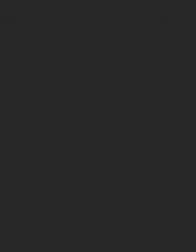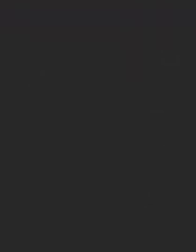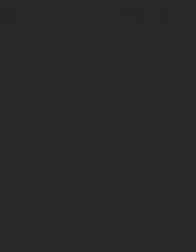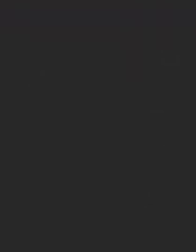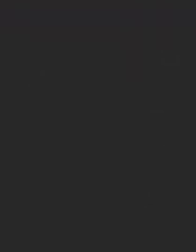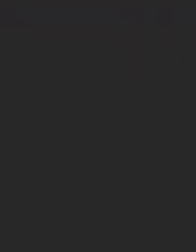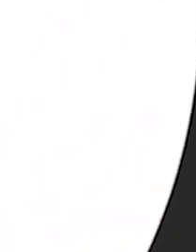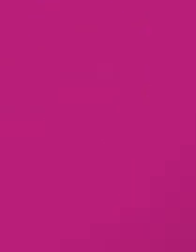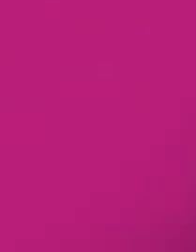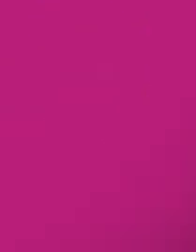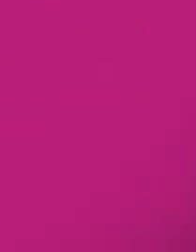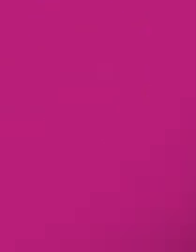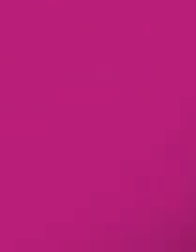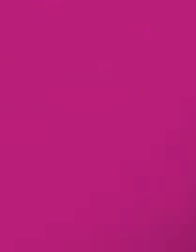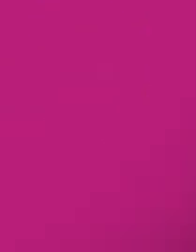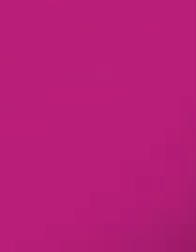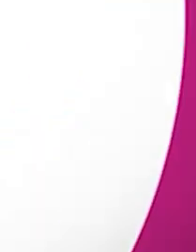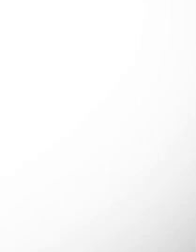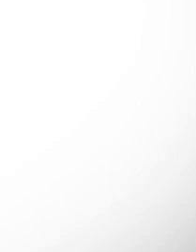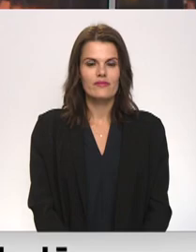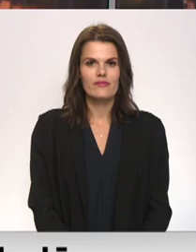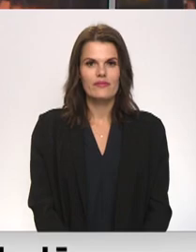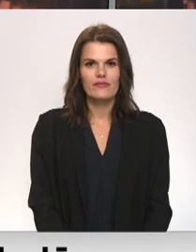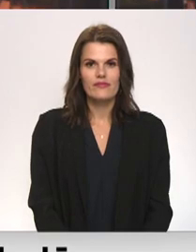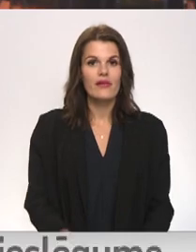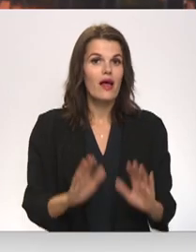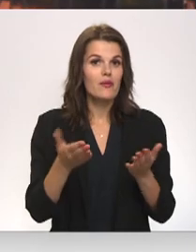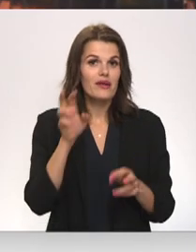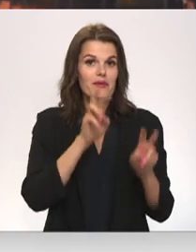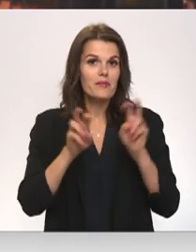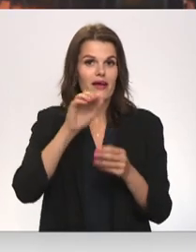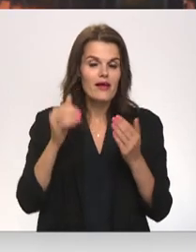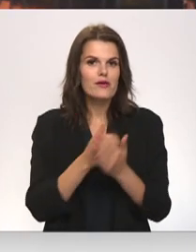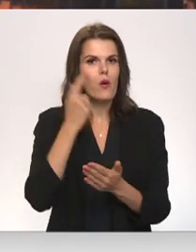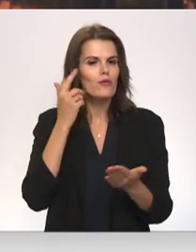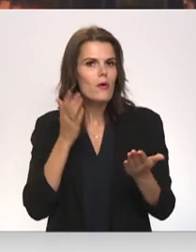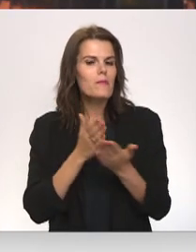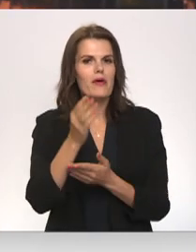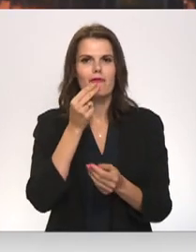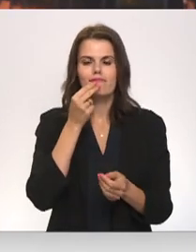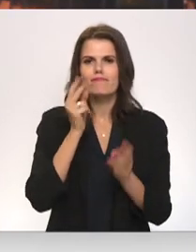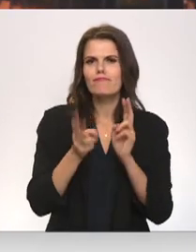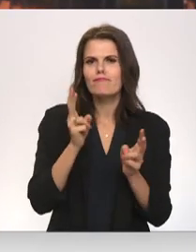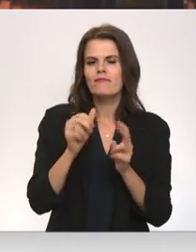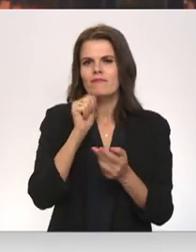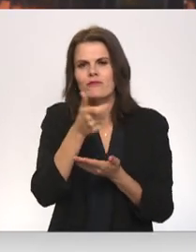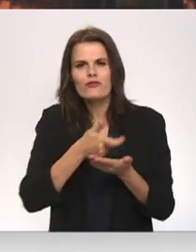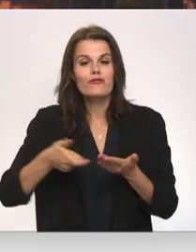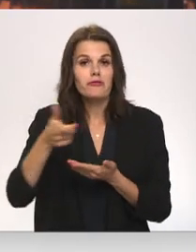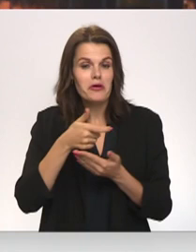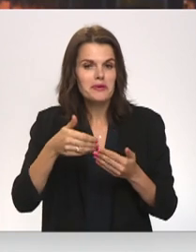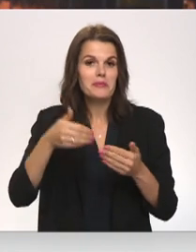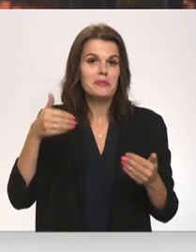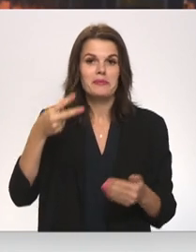Re, viss ēters ir te! Bet meklējot jaunu pieju konditorijas izstrādājumu ražošanā, pirms